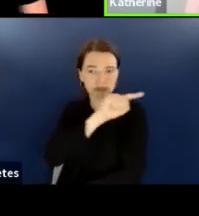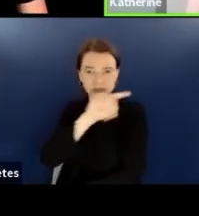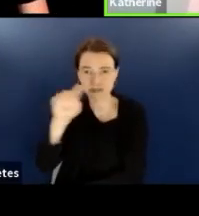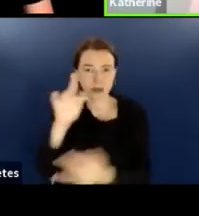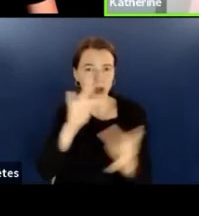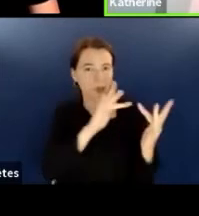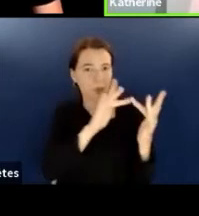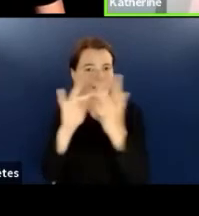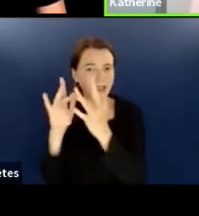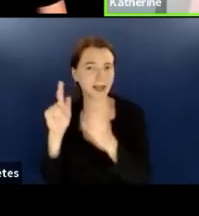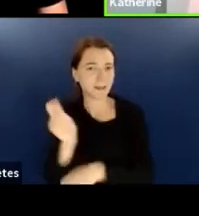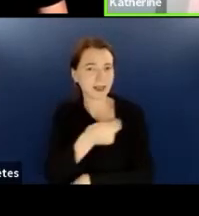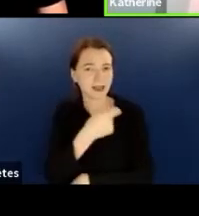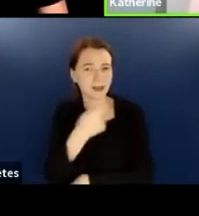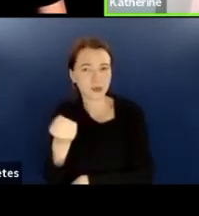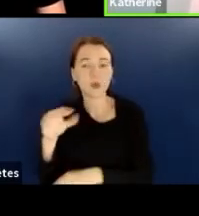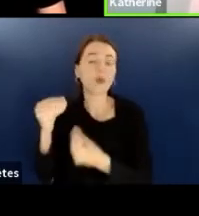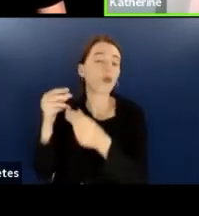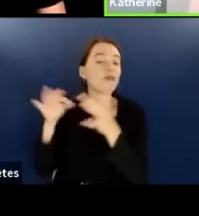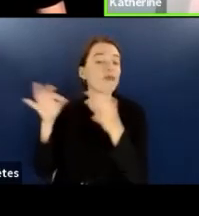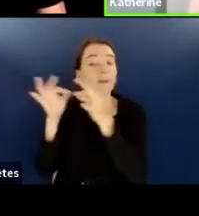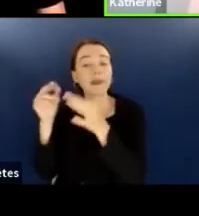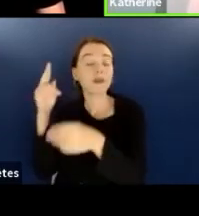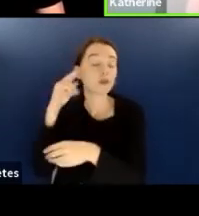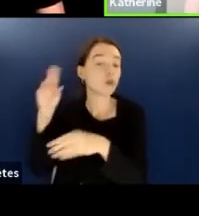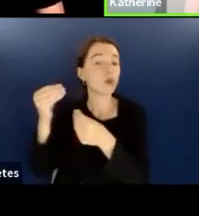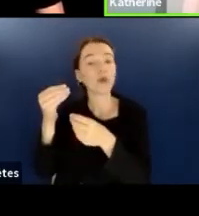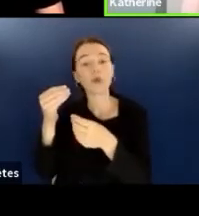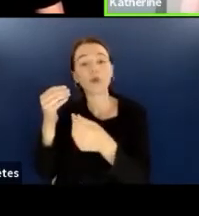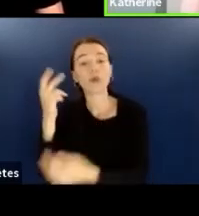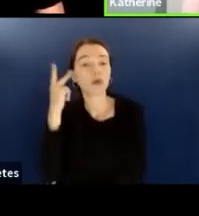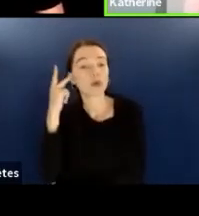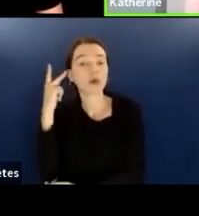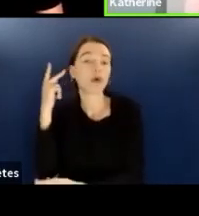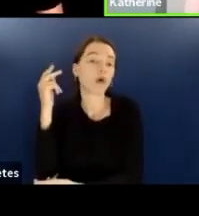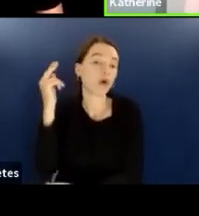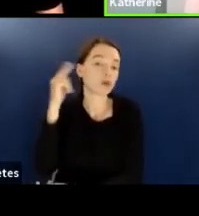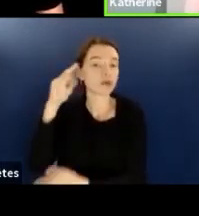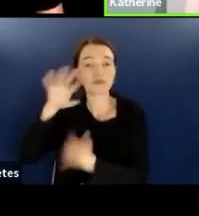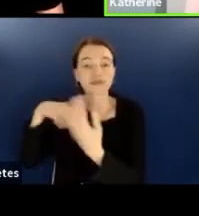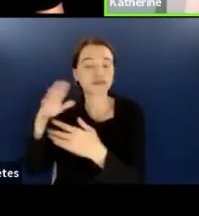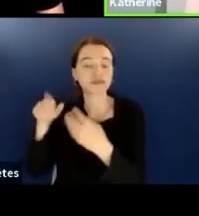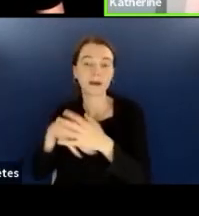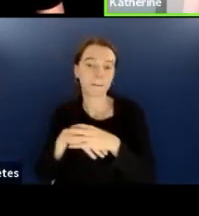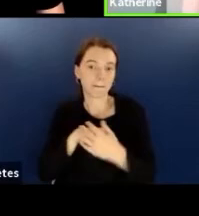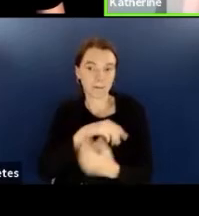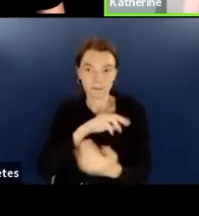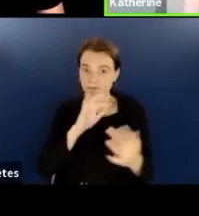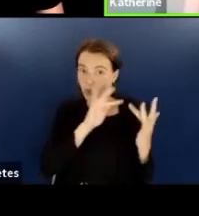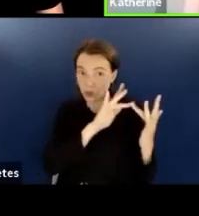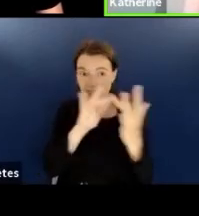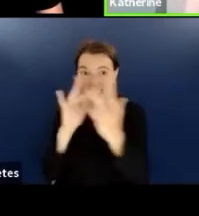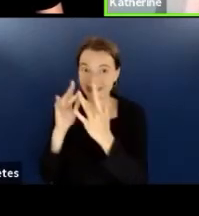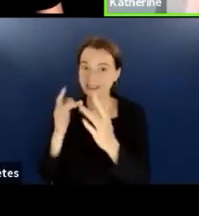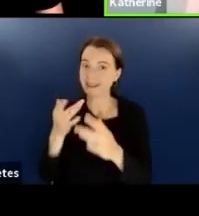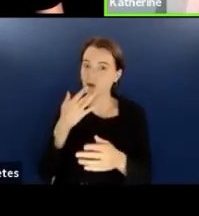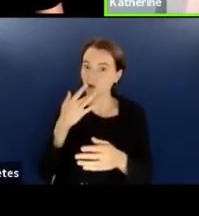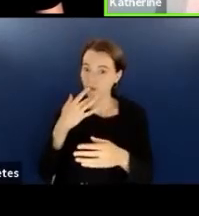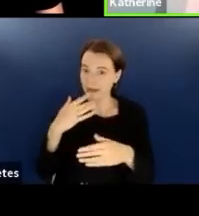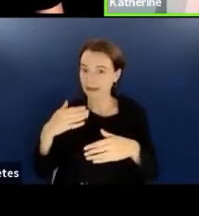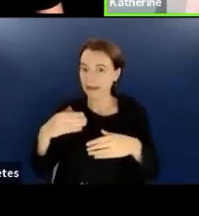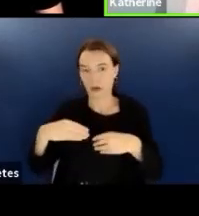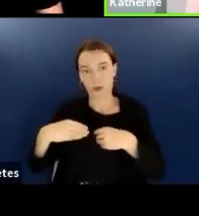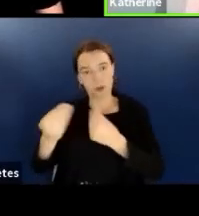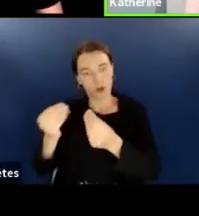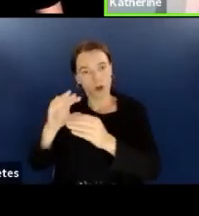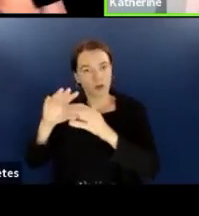avait une partie entendante et une partie sourde, de personnes sourdes, ou mixtes. Voilà, donc je voudrais vraiment rassurer le